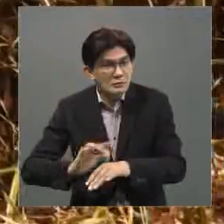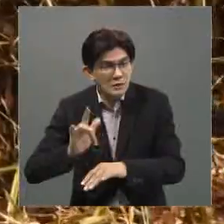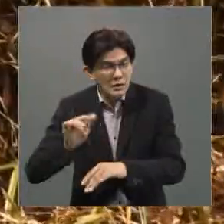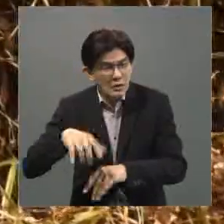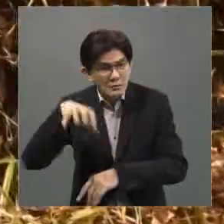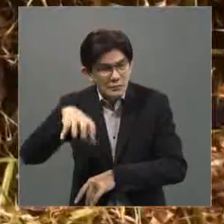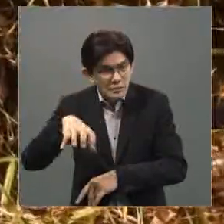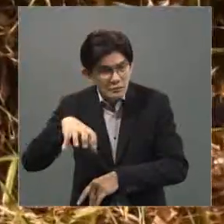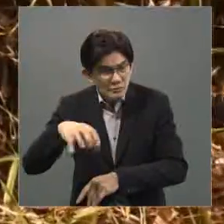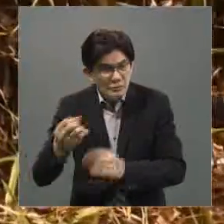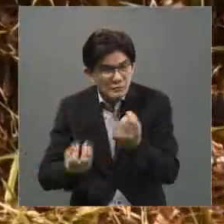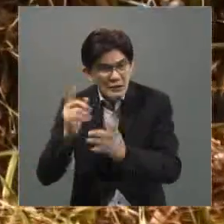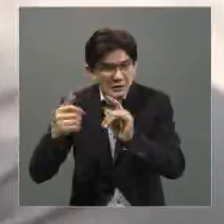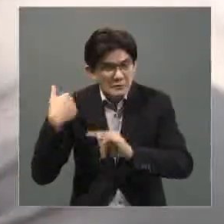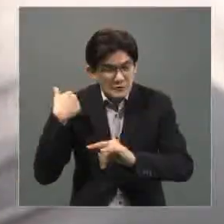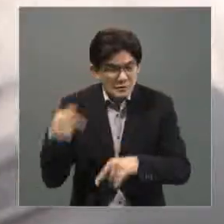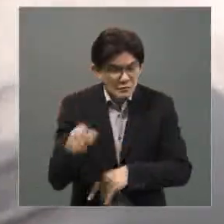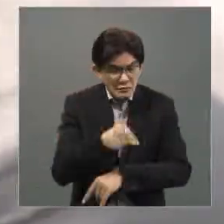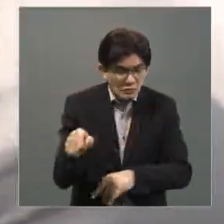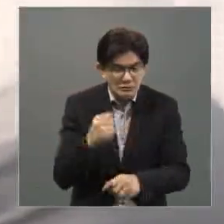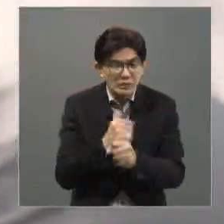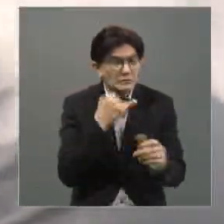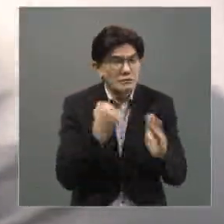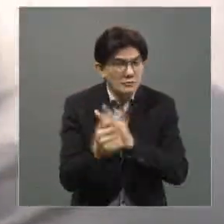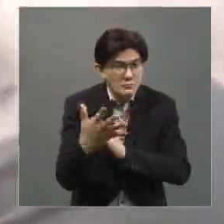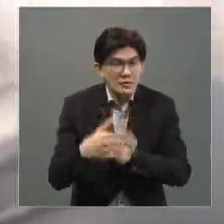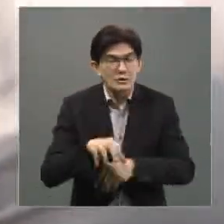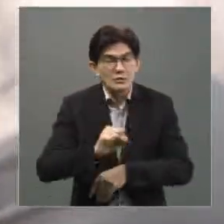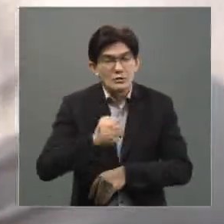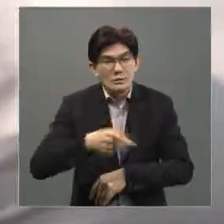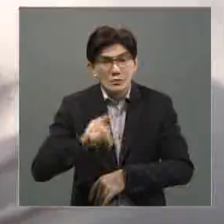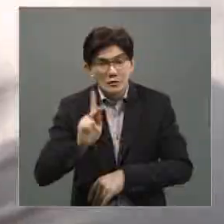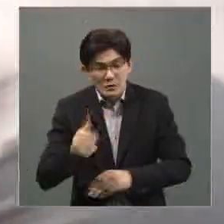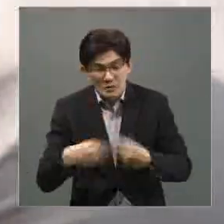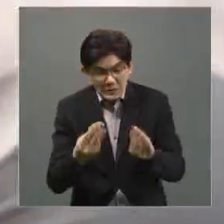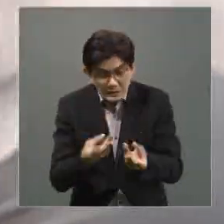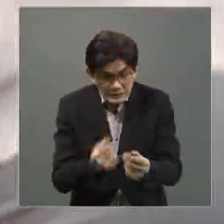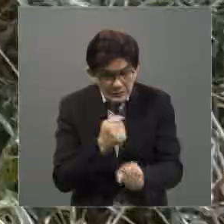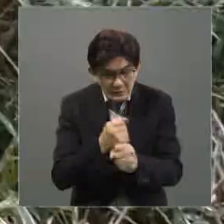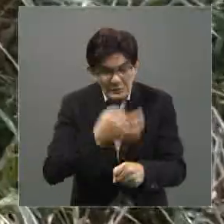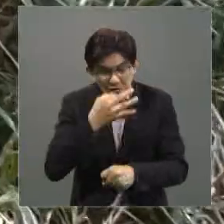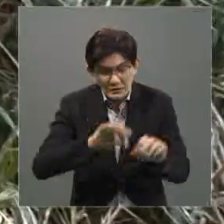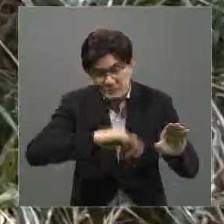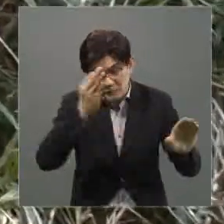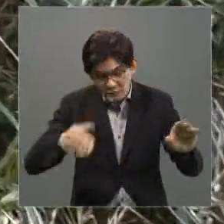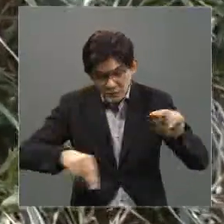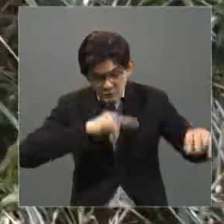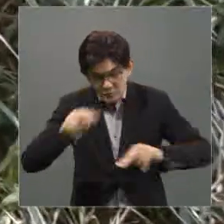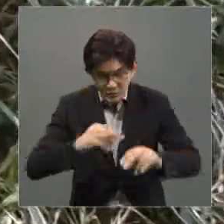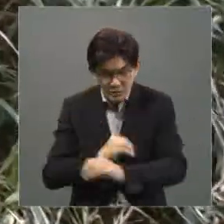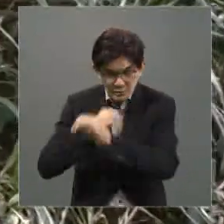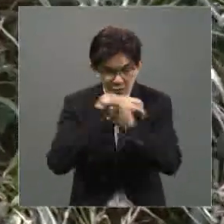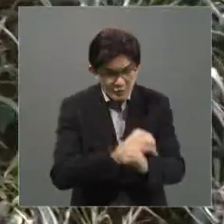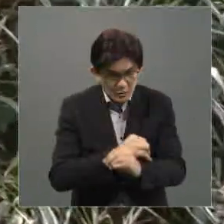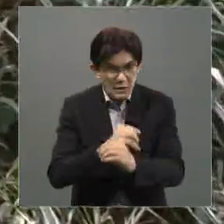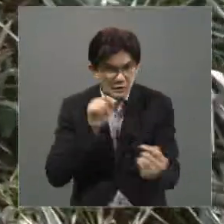ต่างคนต่างทำหน้าที่ตัวเองสปกมีหน้าที่จัดสรรที่ดินไปให้ประชาชนทำกิน อุทยานมีหน้าที่พิทักษ์ป่าต้นน้ำต่างคนต่างก็มีหน้